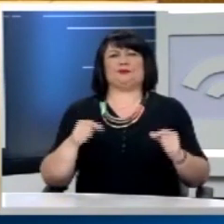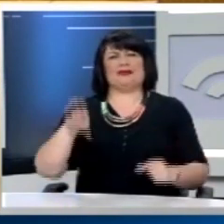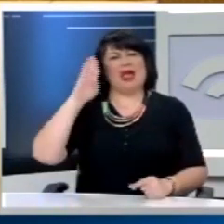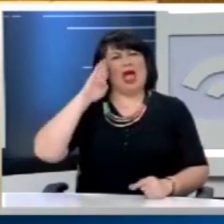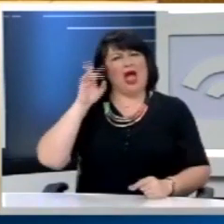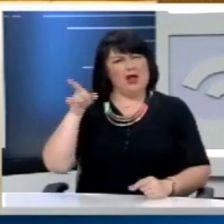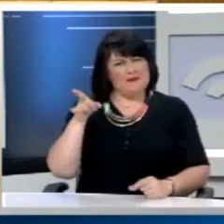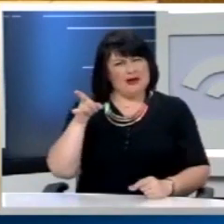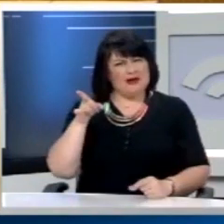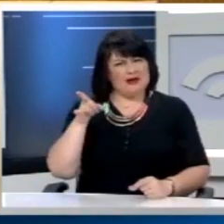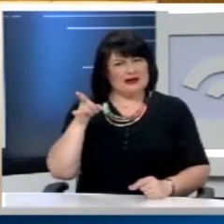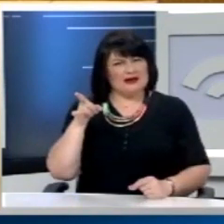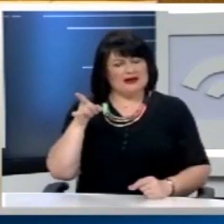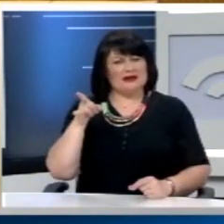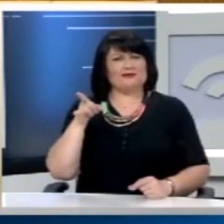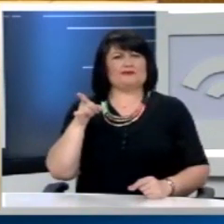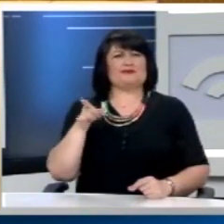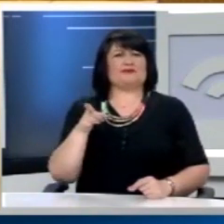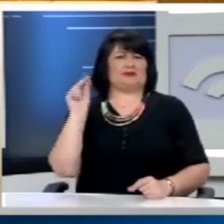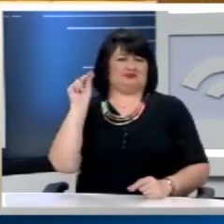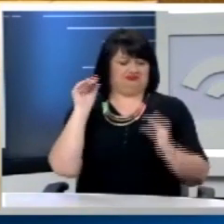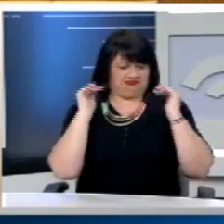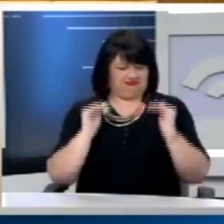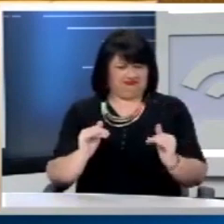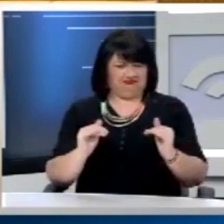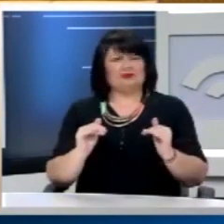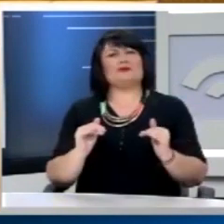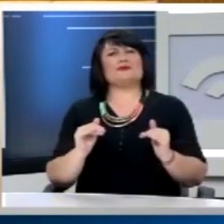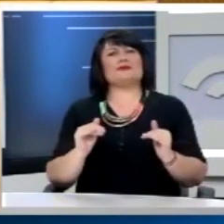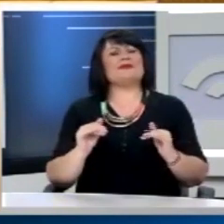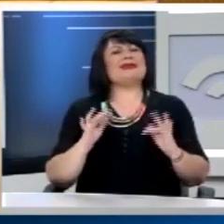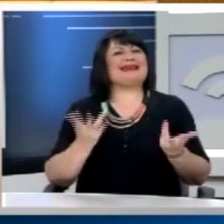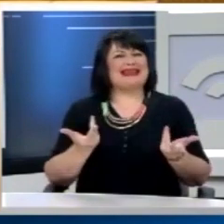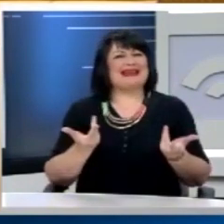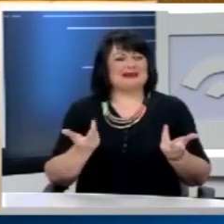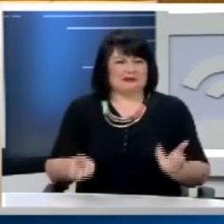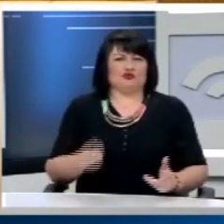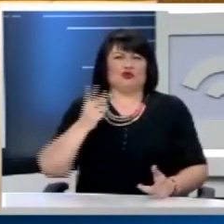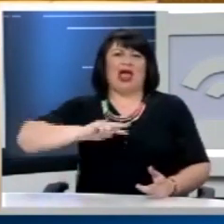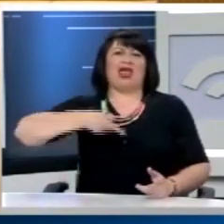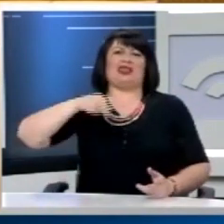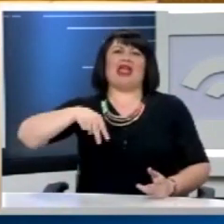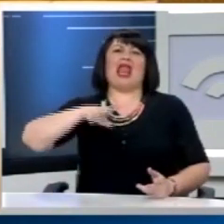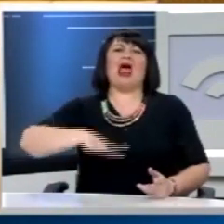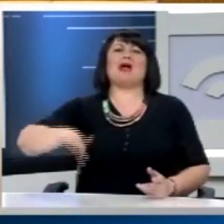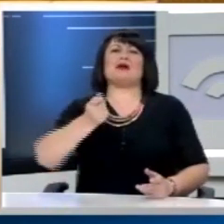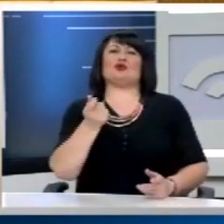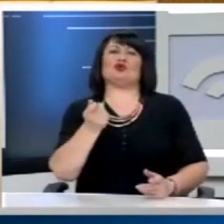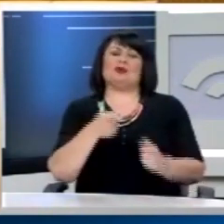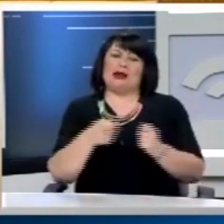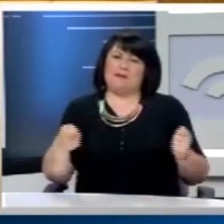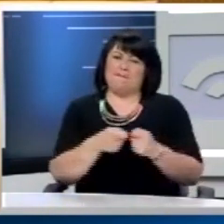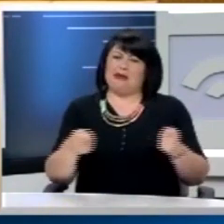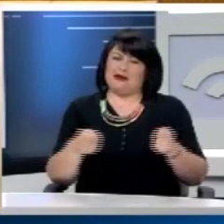Ηνωμένες Πολιτείες και των Ηνωμένων Πολιτείων της Αμερικής, καθώς και η λήψη νέων αντιλαϊκών οικονομικών